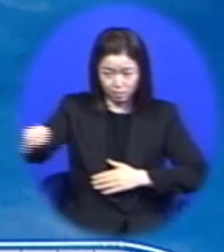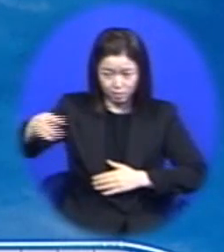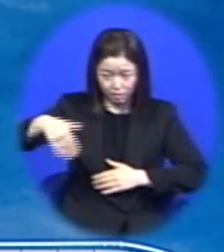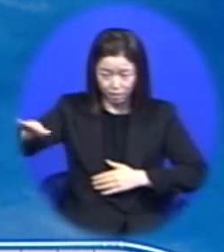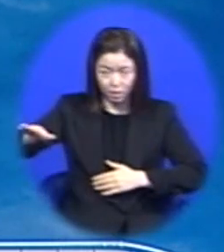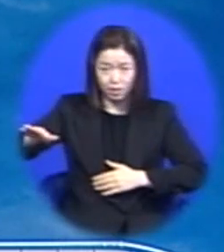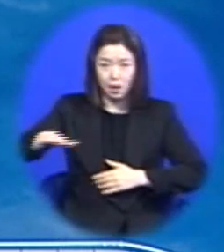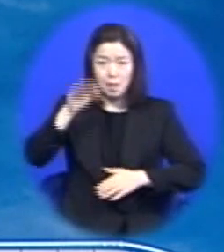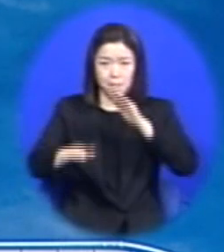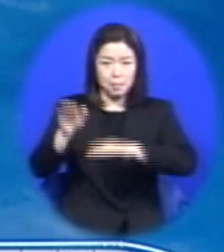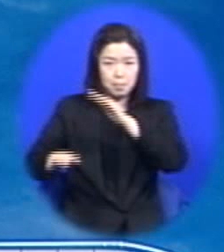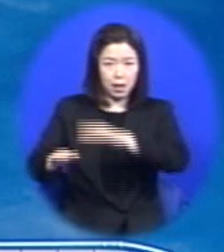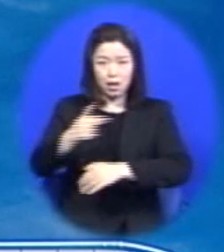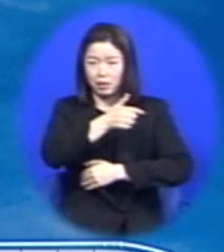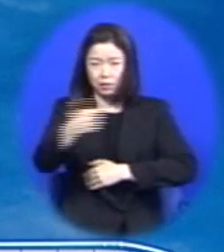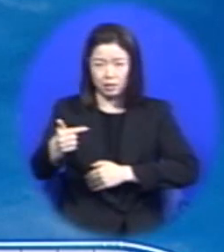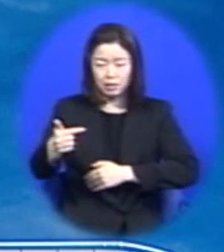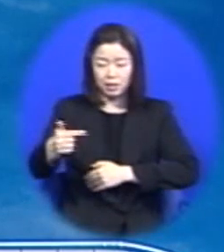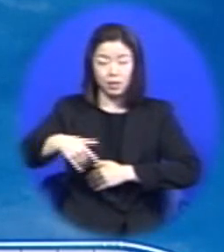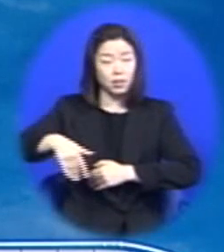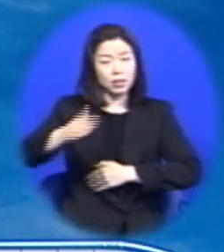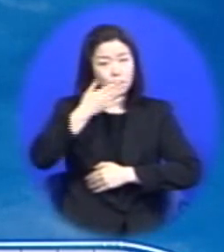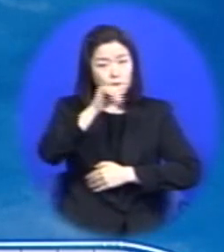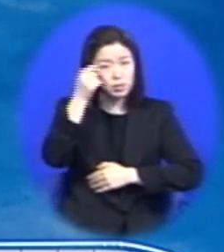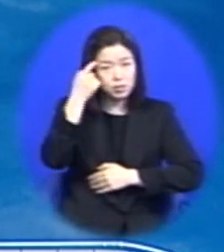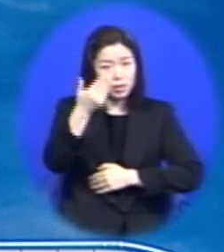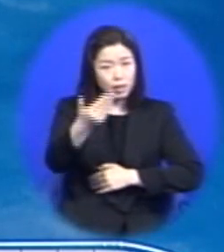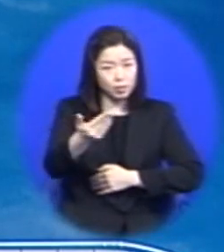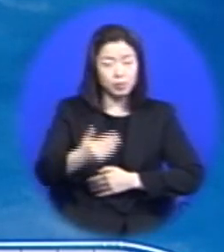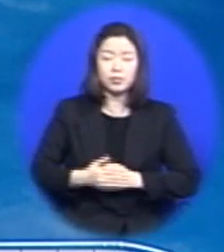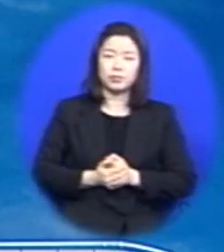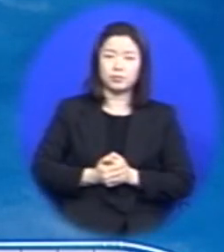들으라고 발자국도 큰 소리로 그렇게 나갈 수 있을까요?